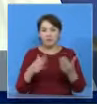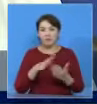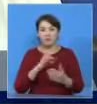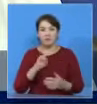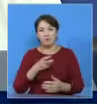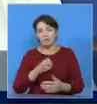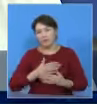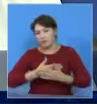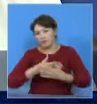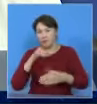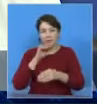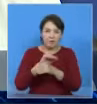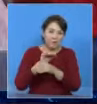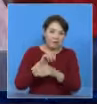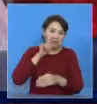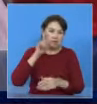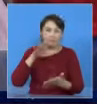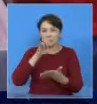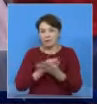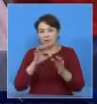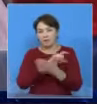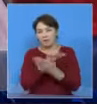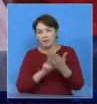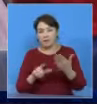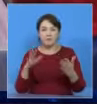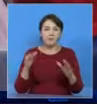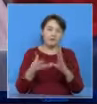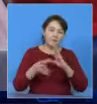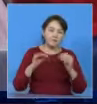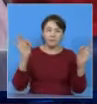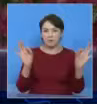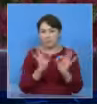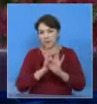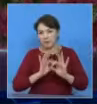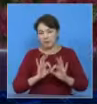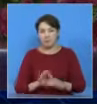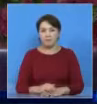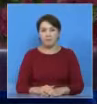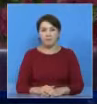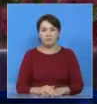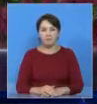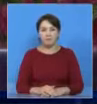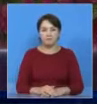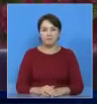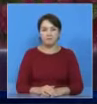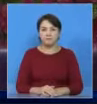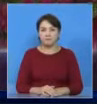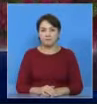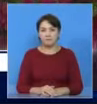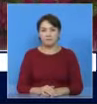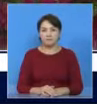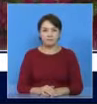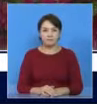импульс который будет подталкивать молодежь к занятиям поэзии и в целом творчеством акт вернее вызвало